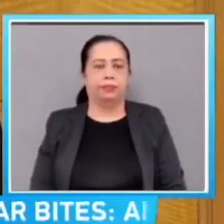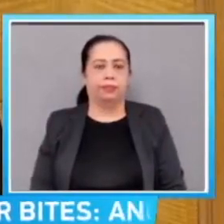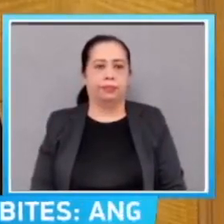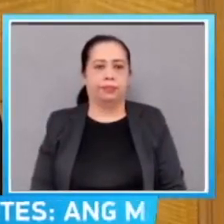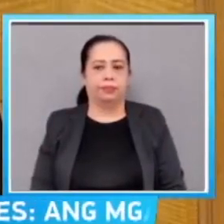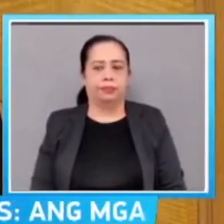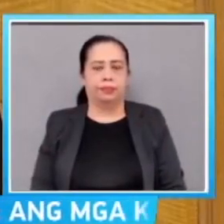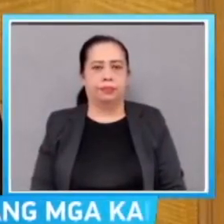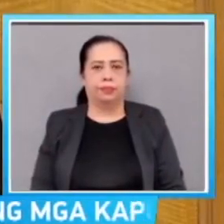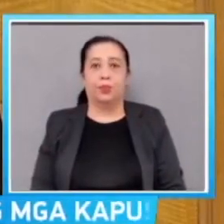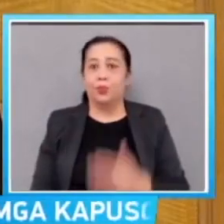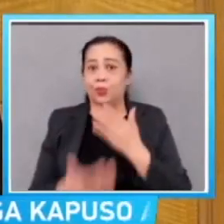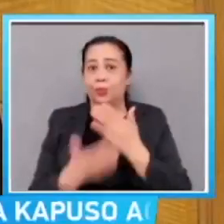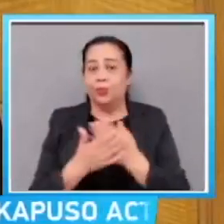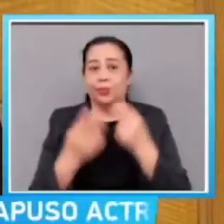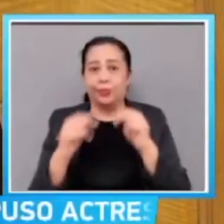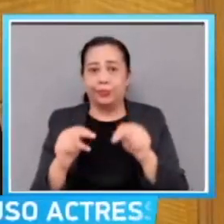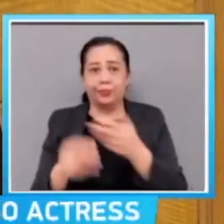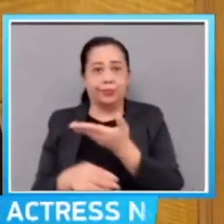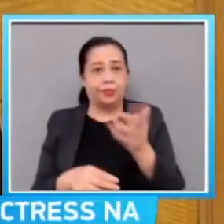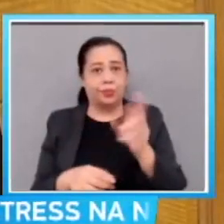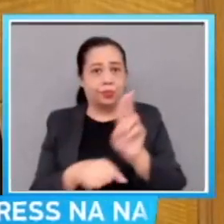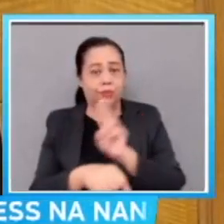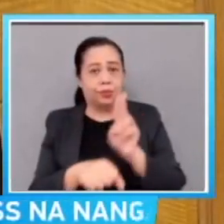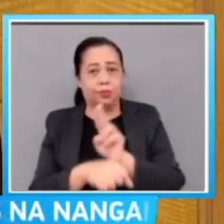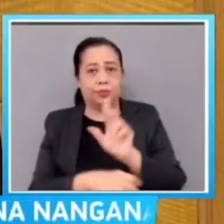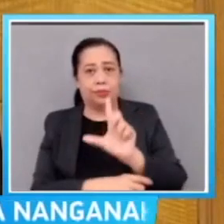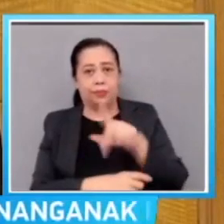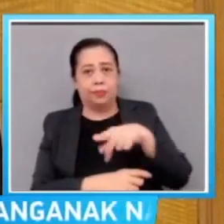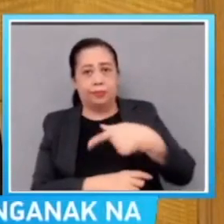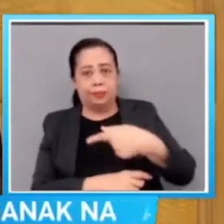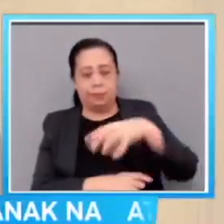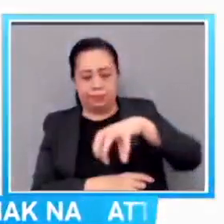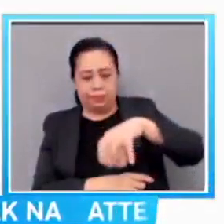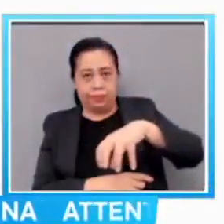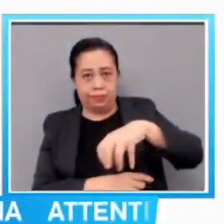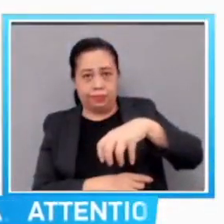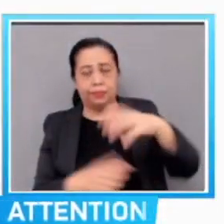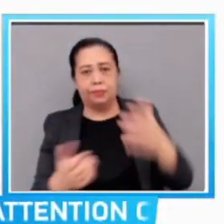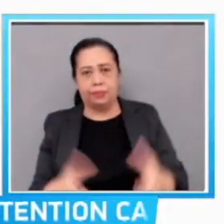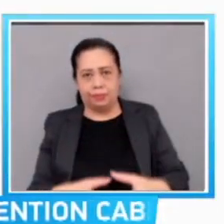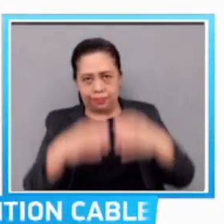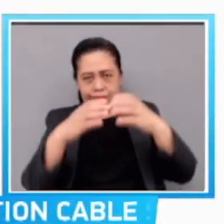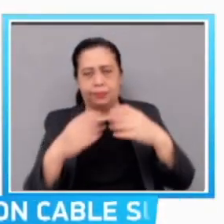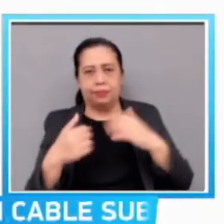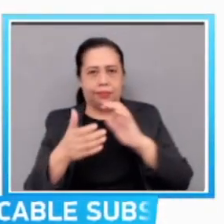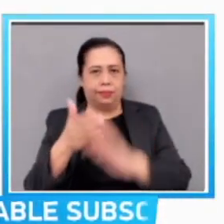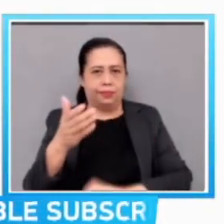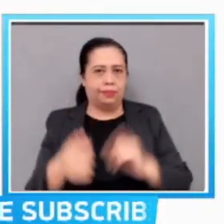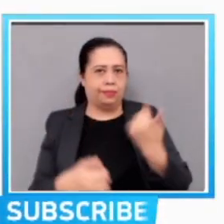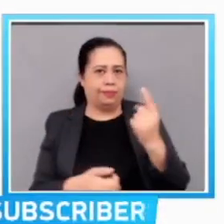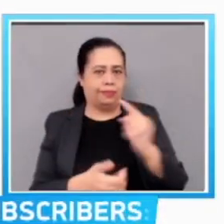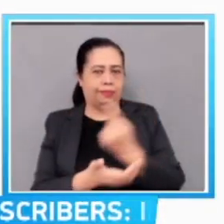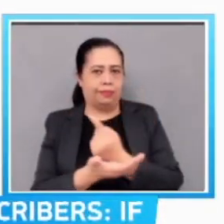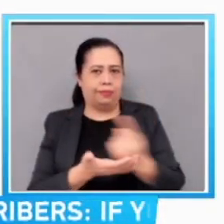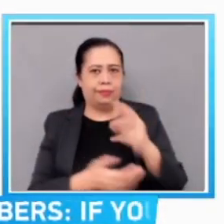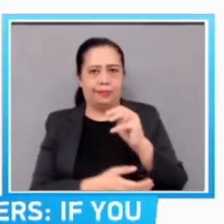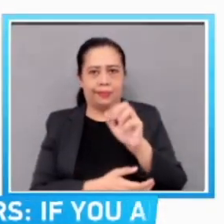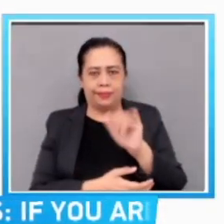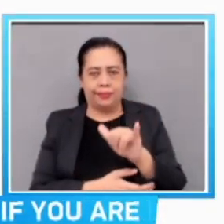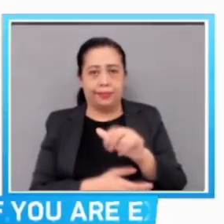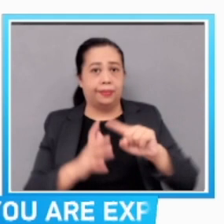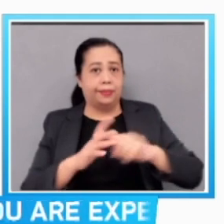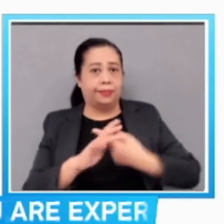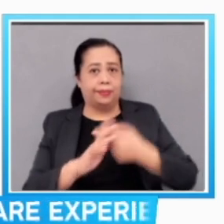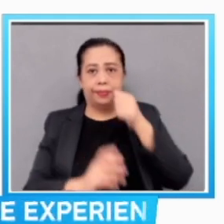Good news naman tayo sa mga gumagamit ng liquefied petroleum gas o LPG, may bawas presyo po dyan ngayong unang linggo ng Mayo. Epektibo na kahapon ang